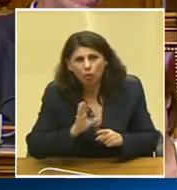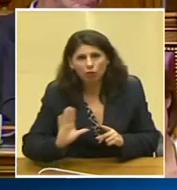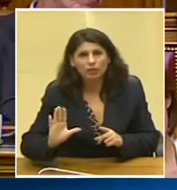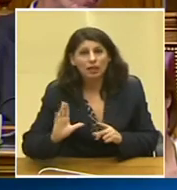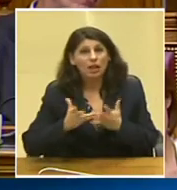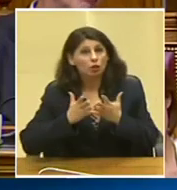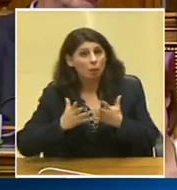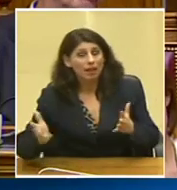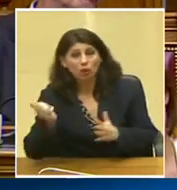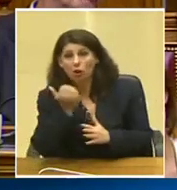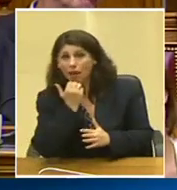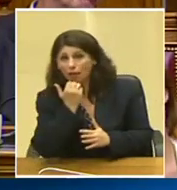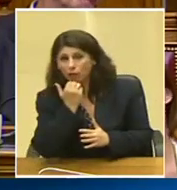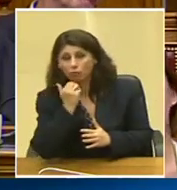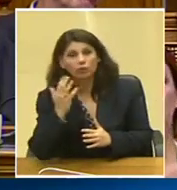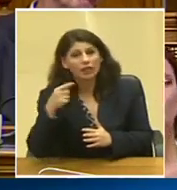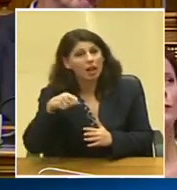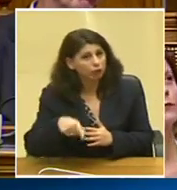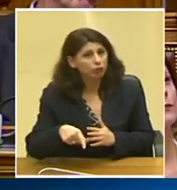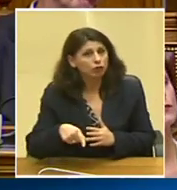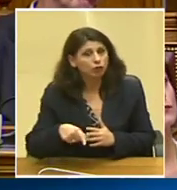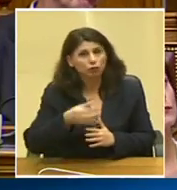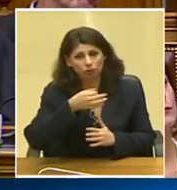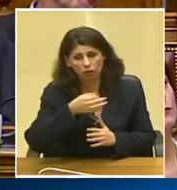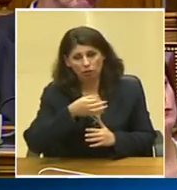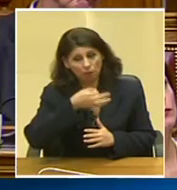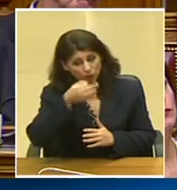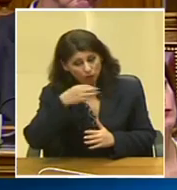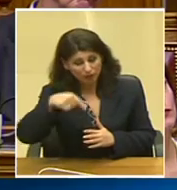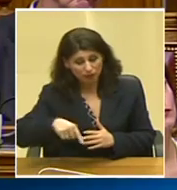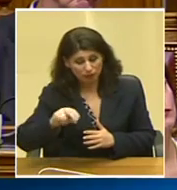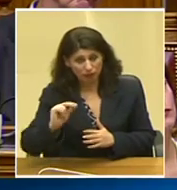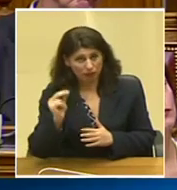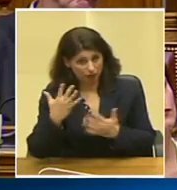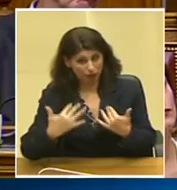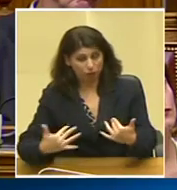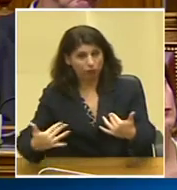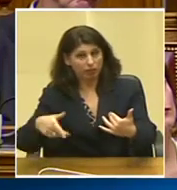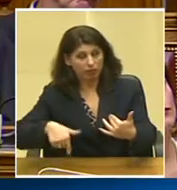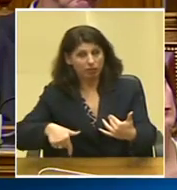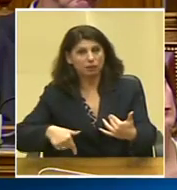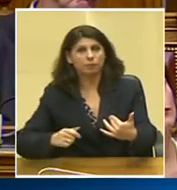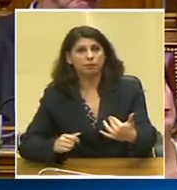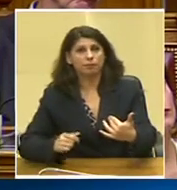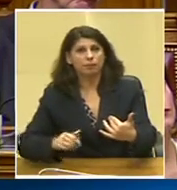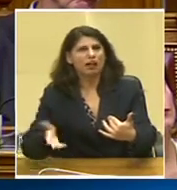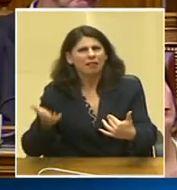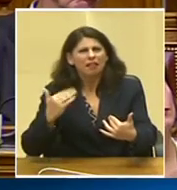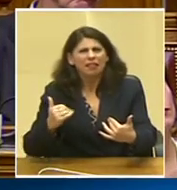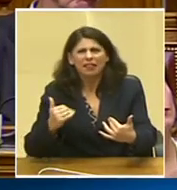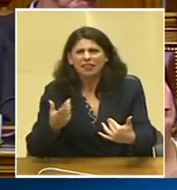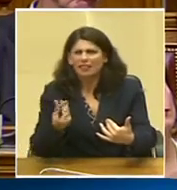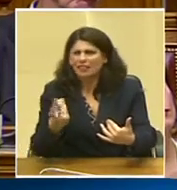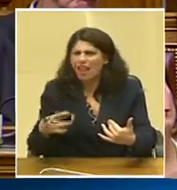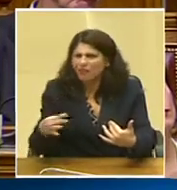το μεγαλύτερο ατόπιμα είναι αυτό το οποίο εκφωνήσατε από, από το βήμα της Βουλής και δεν είχατε τη στοιχειώδη ευθυξία να